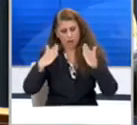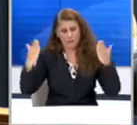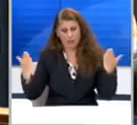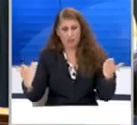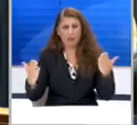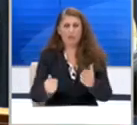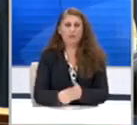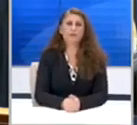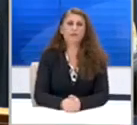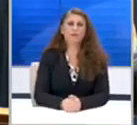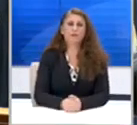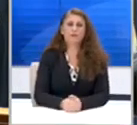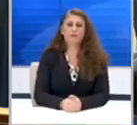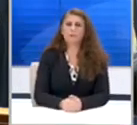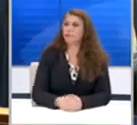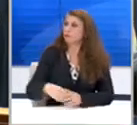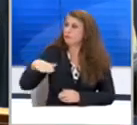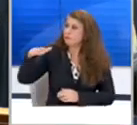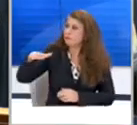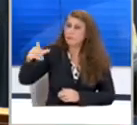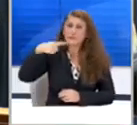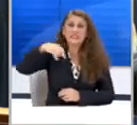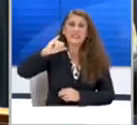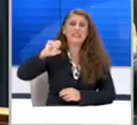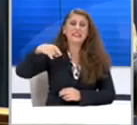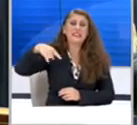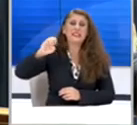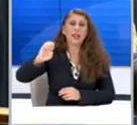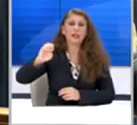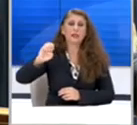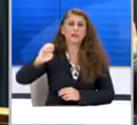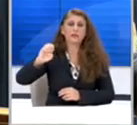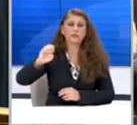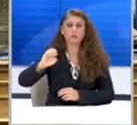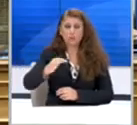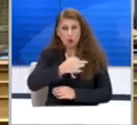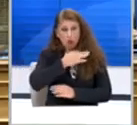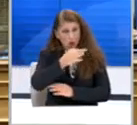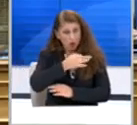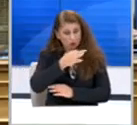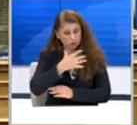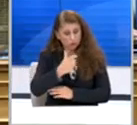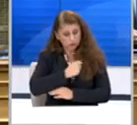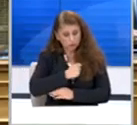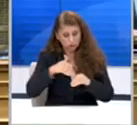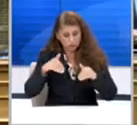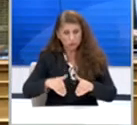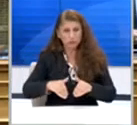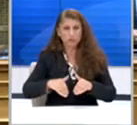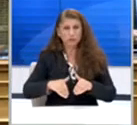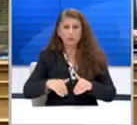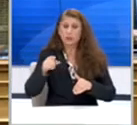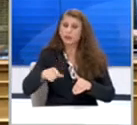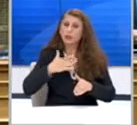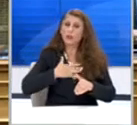Πρόσχομεν. Τέκνον τίτε, πιστός ο λόγος και περί τούτων βούλωμε